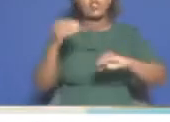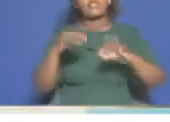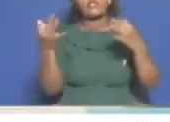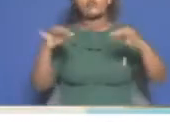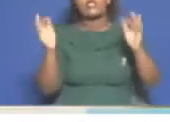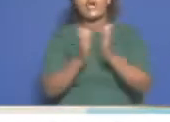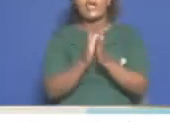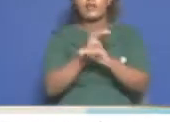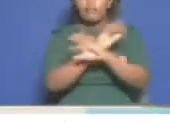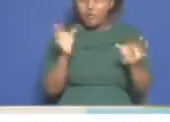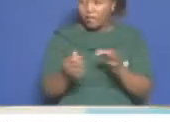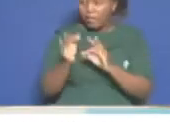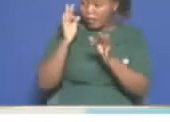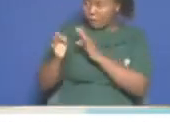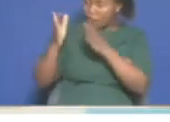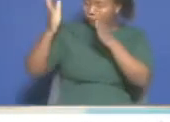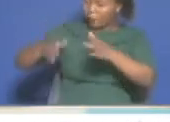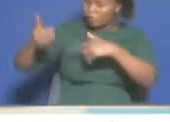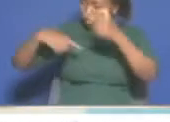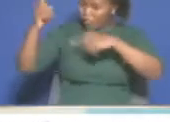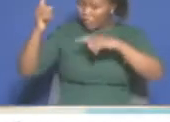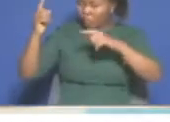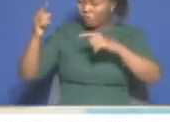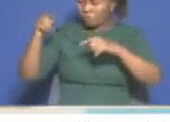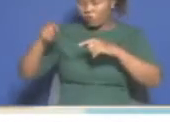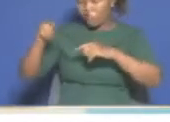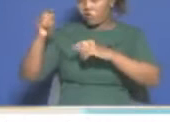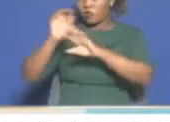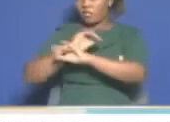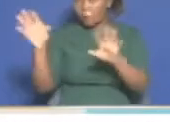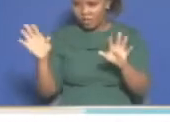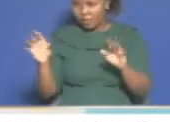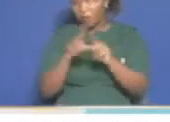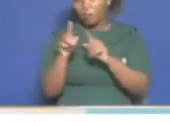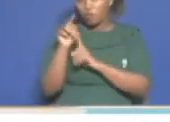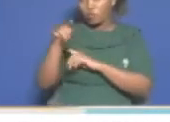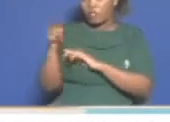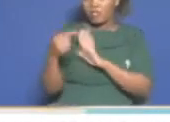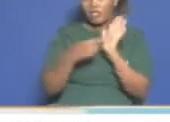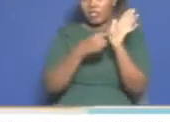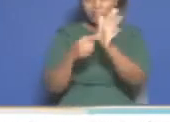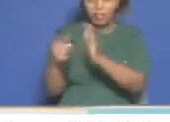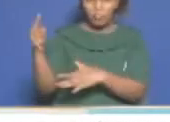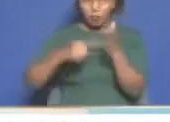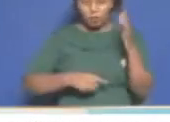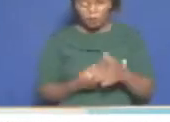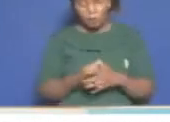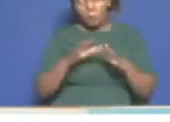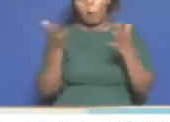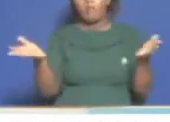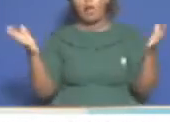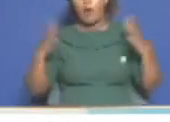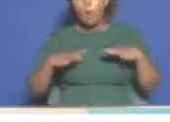ambaye anashinda, anashinda kwa njia ya haki. Na ina reflect will and vile watu wa